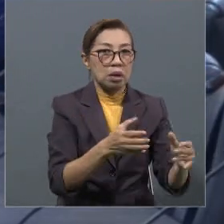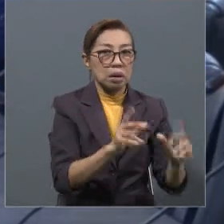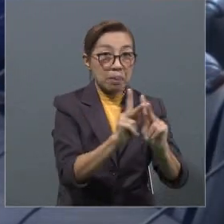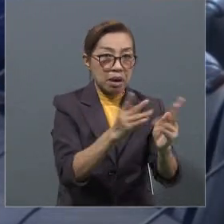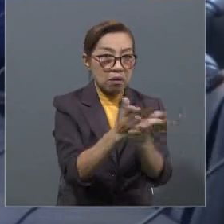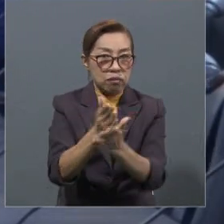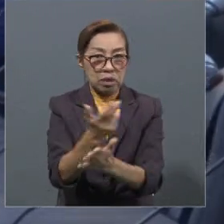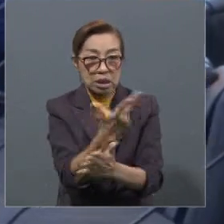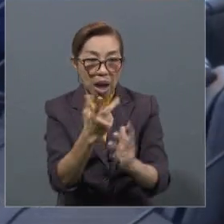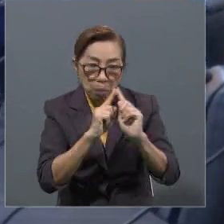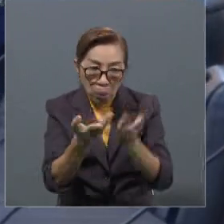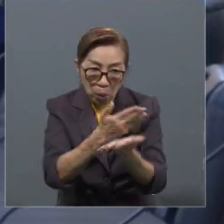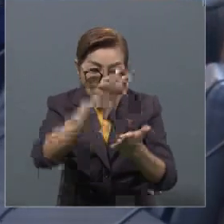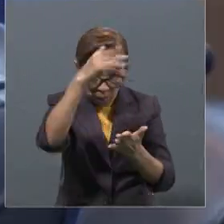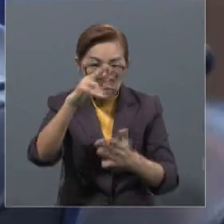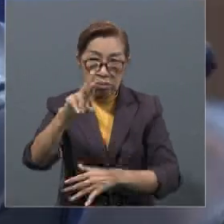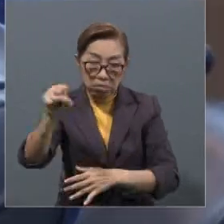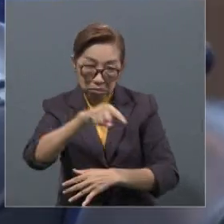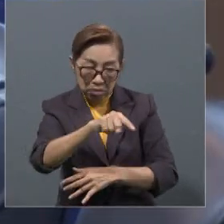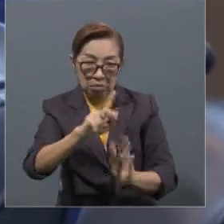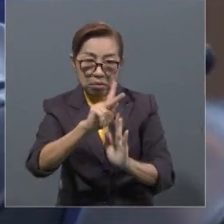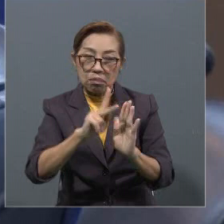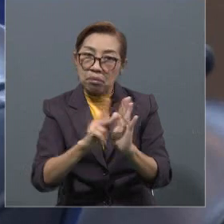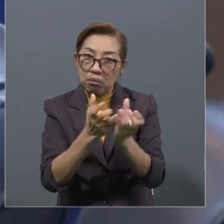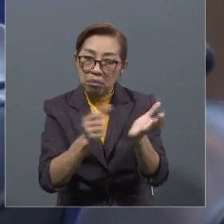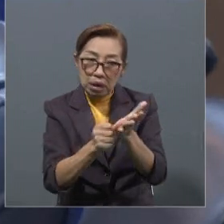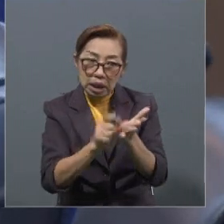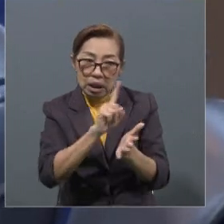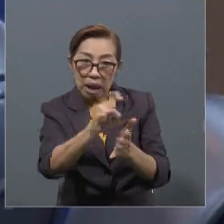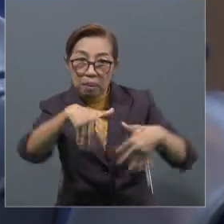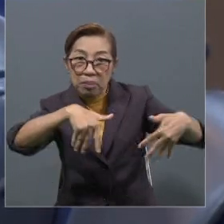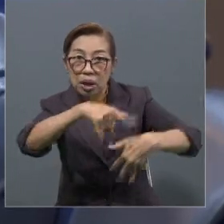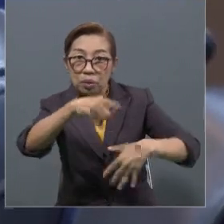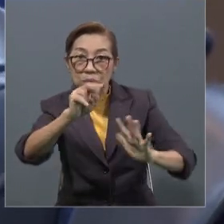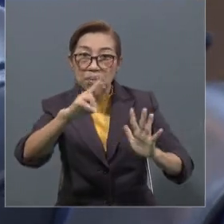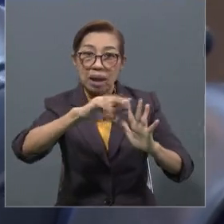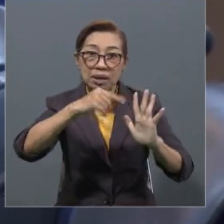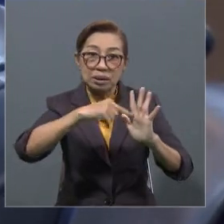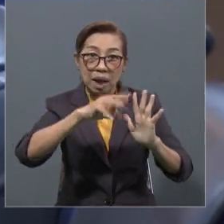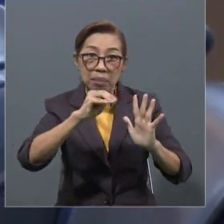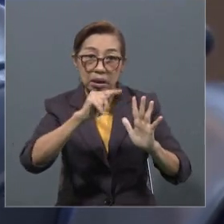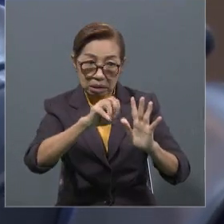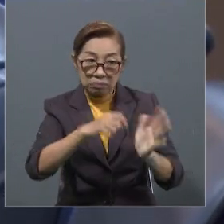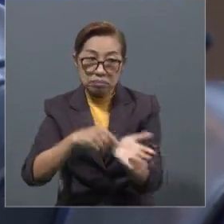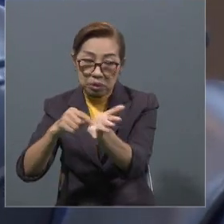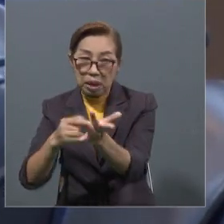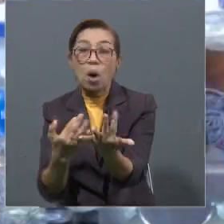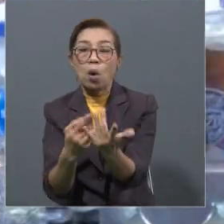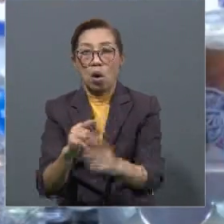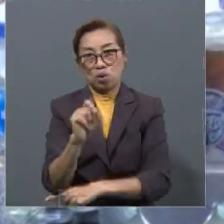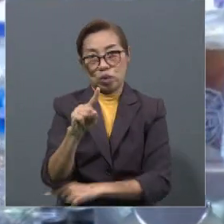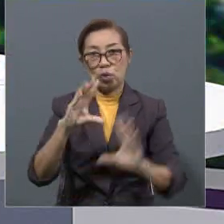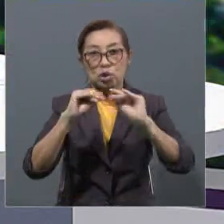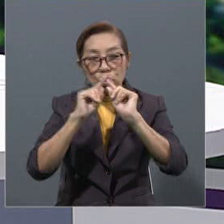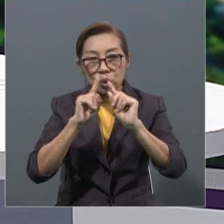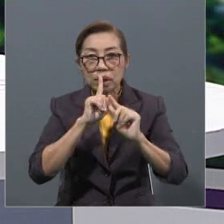ความคิดเห็นก่อนซึ่งคาดว่าเดี๋ยวจะได้ข้อสรุปกันอีกทีนึงในวันศุกร์ที่ 17พฤษภาคมนี้เช่นเดียวกันค่ะก็จริง